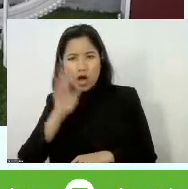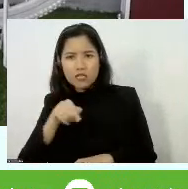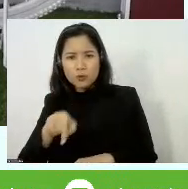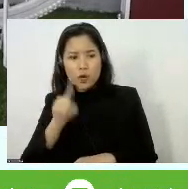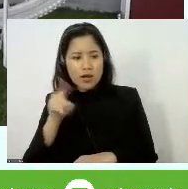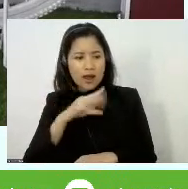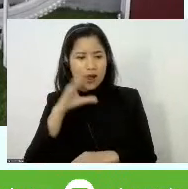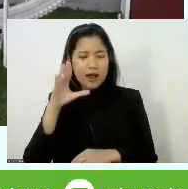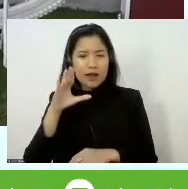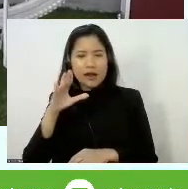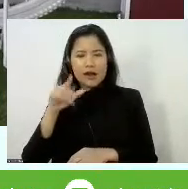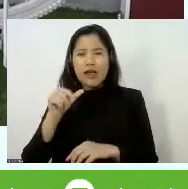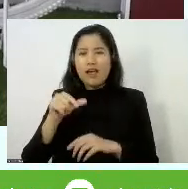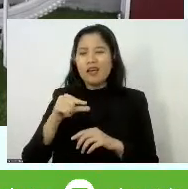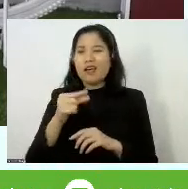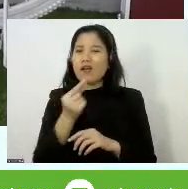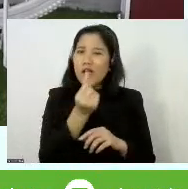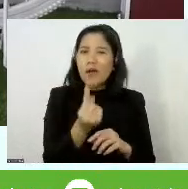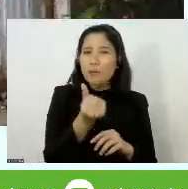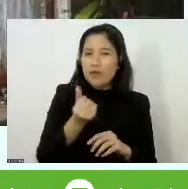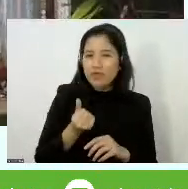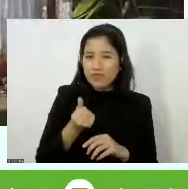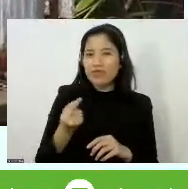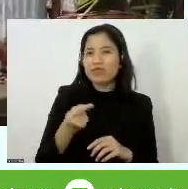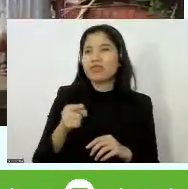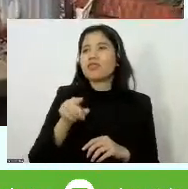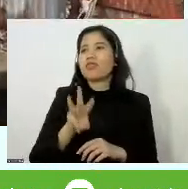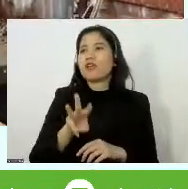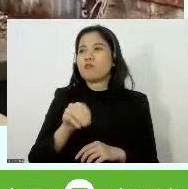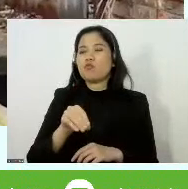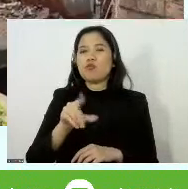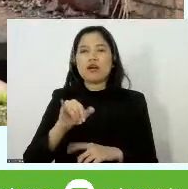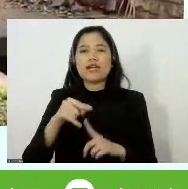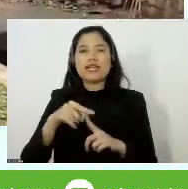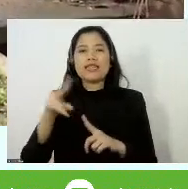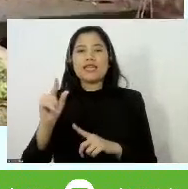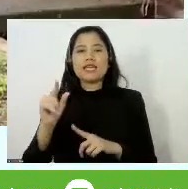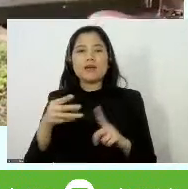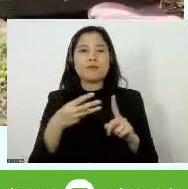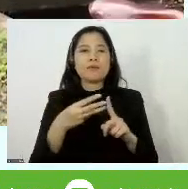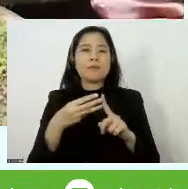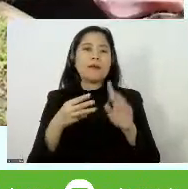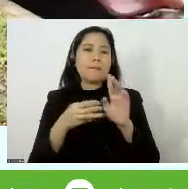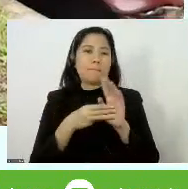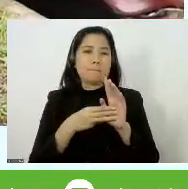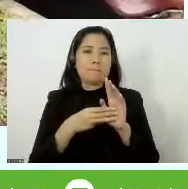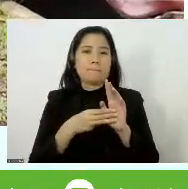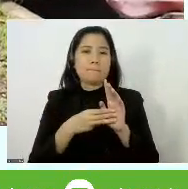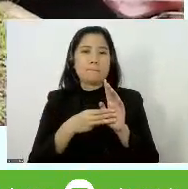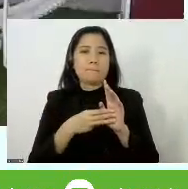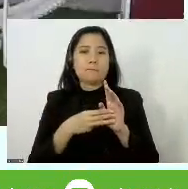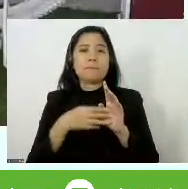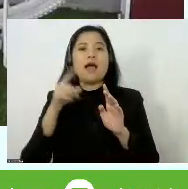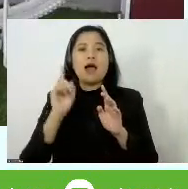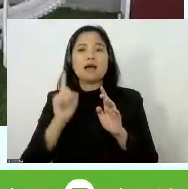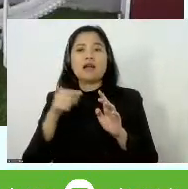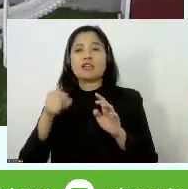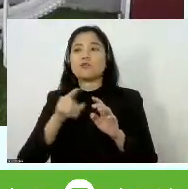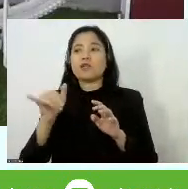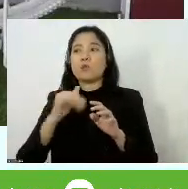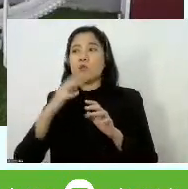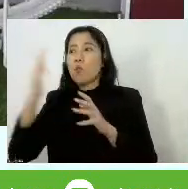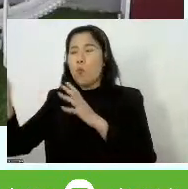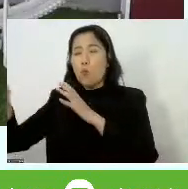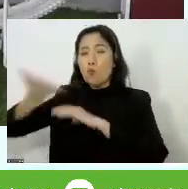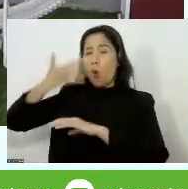3000 liter BBM dan tidak menyumbangkan polusi dari brand bermotor yang Aa